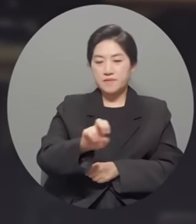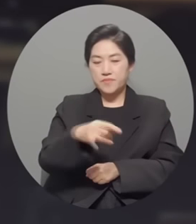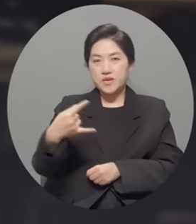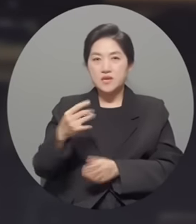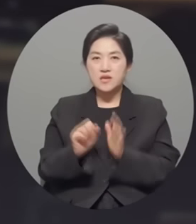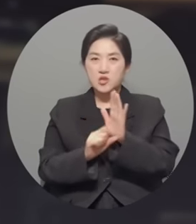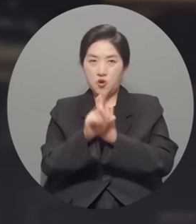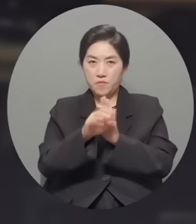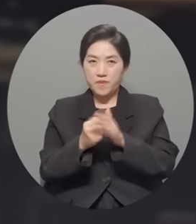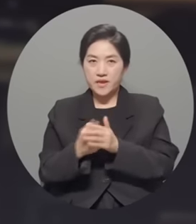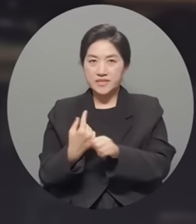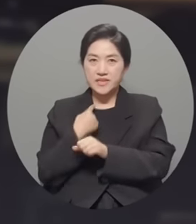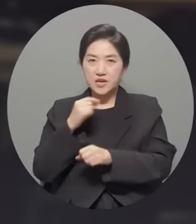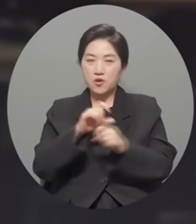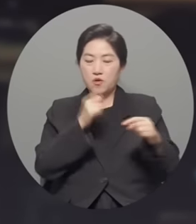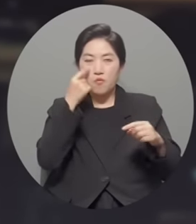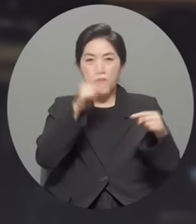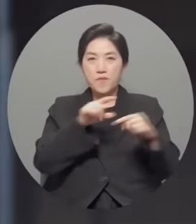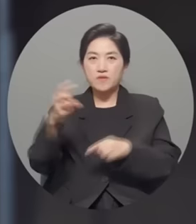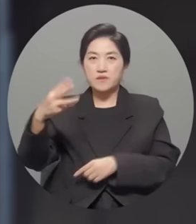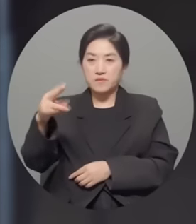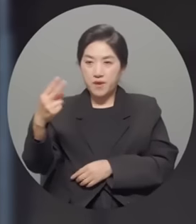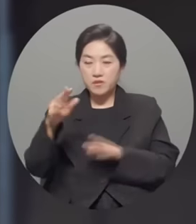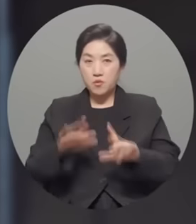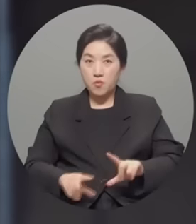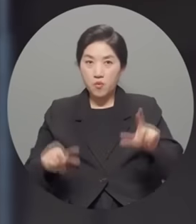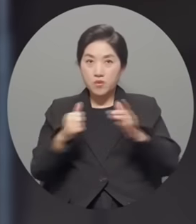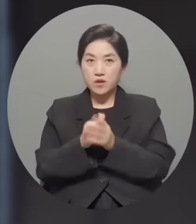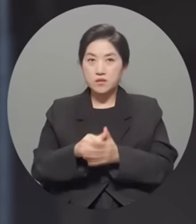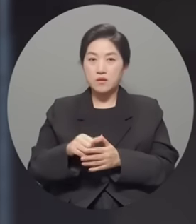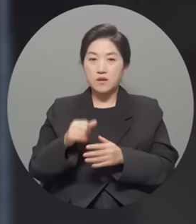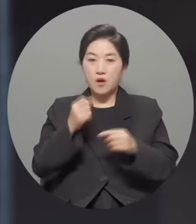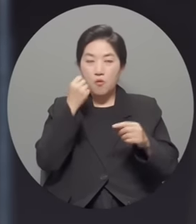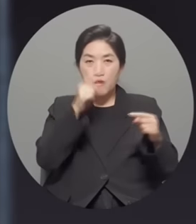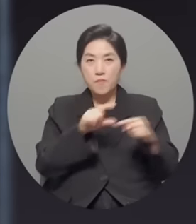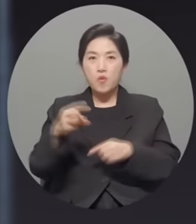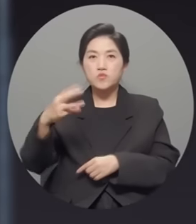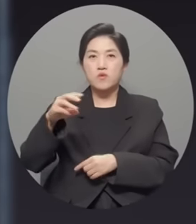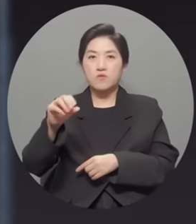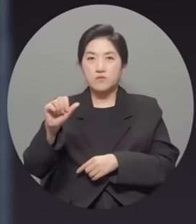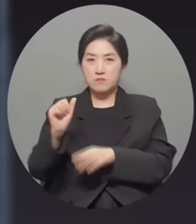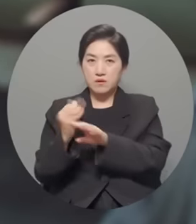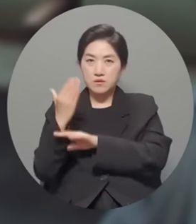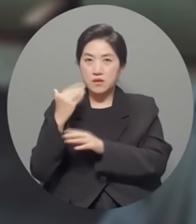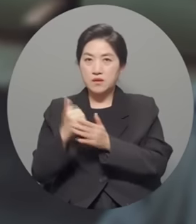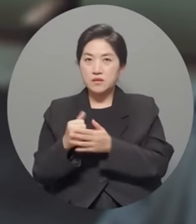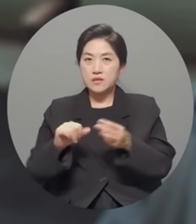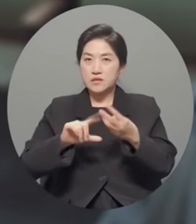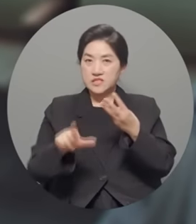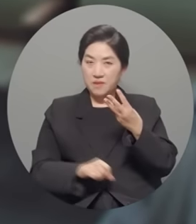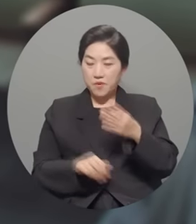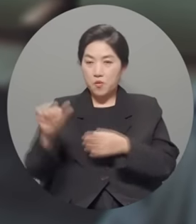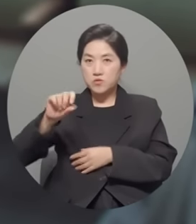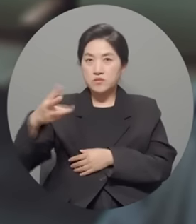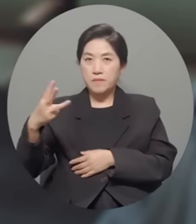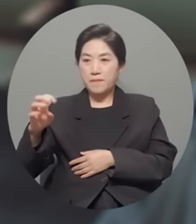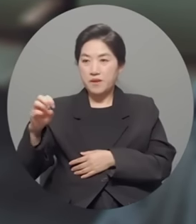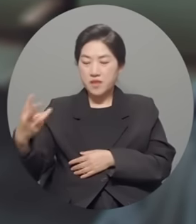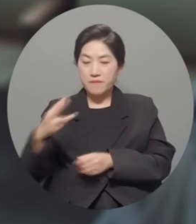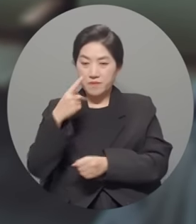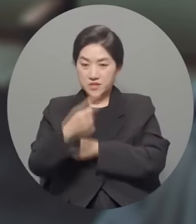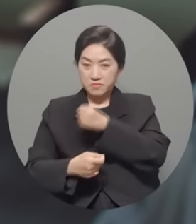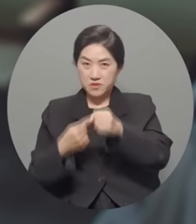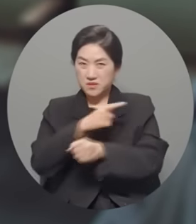월평균 3,200건. 그런데 올해 들어 5,000건을 넘나들더니 지난달 5,343건으로 11년 만에